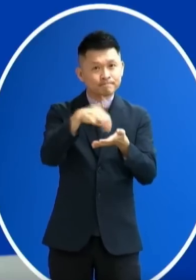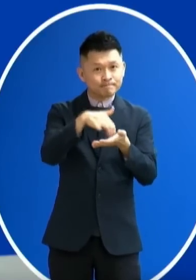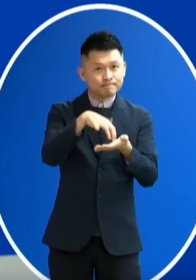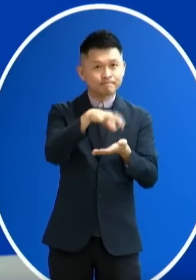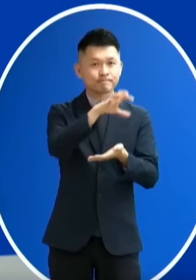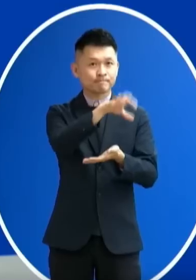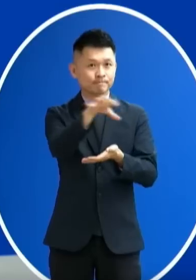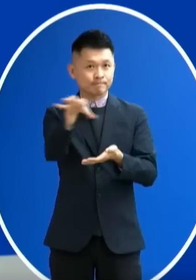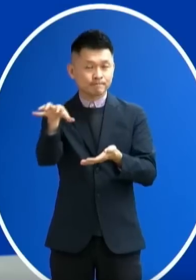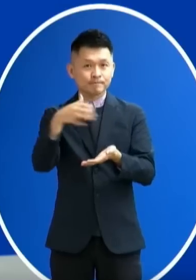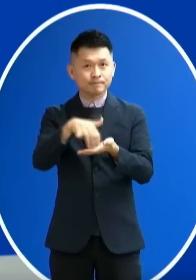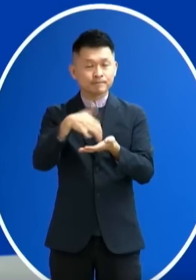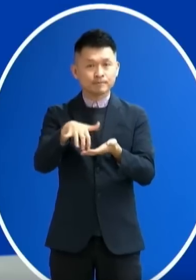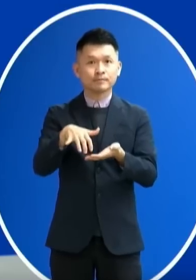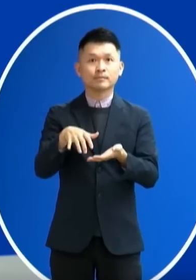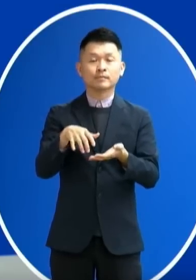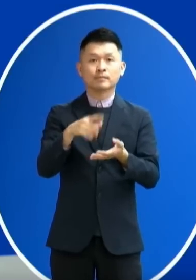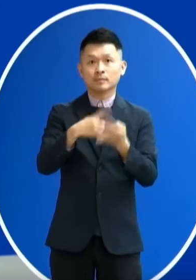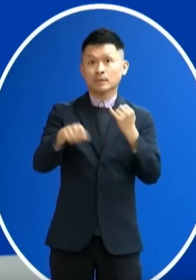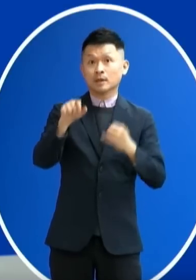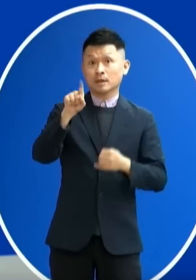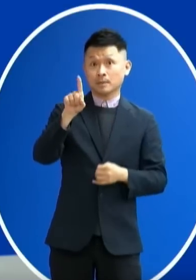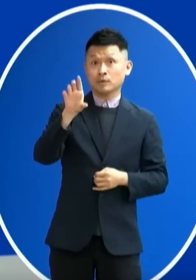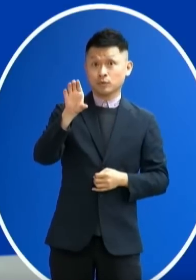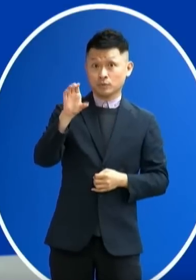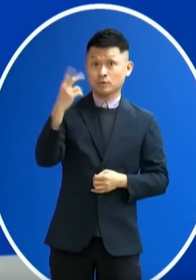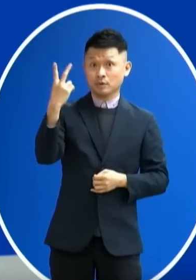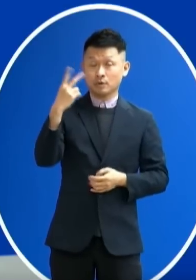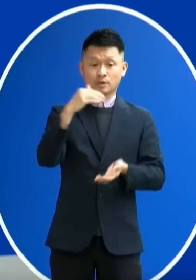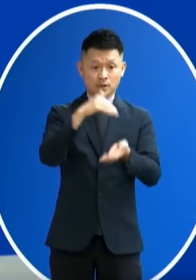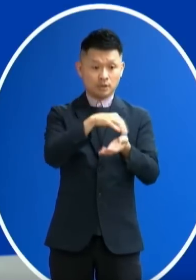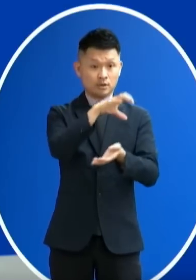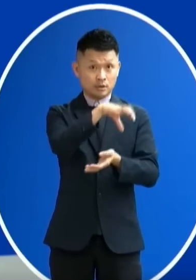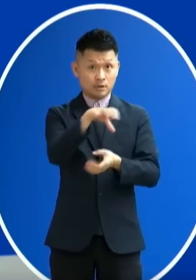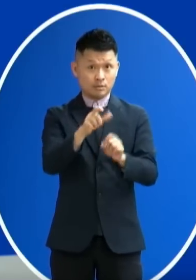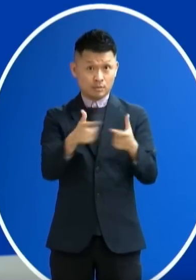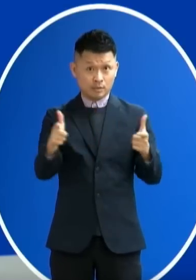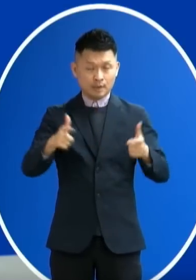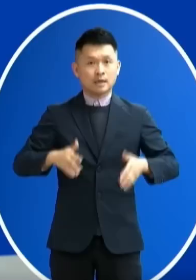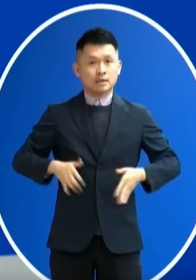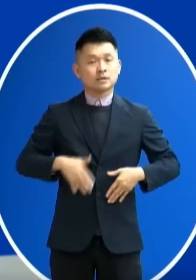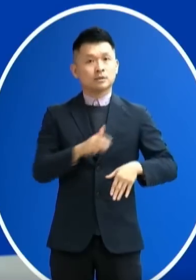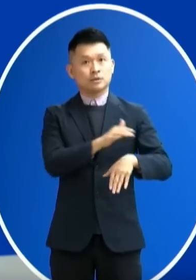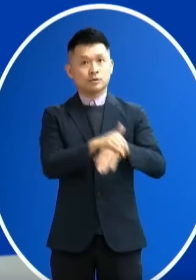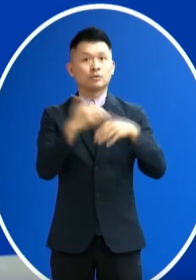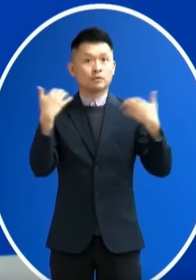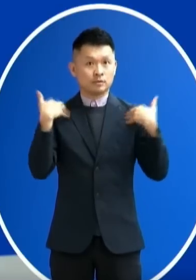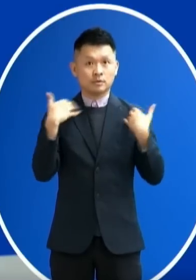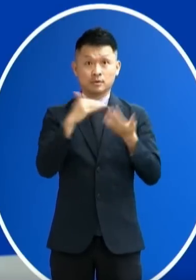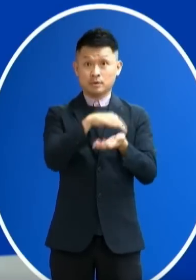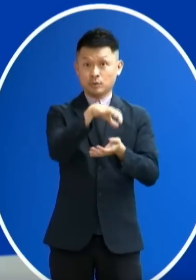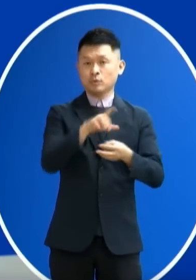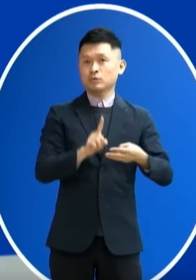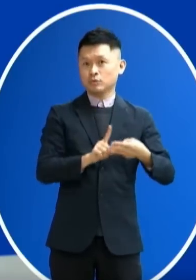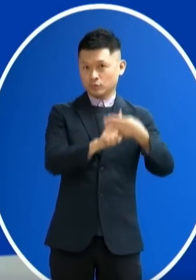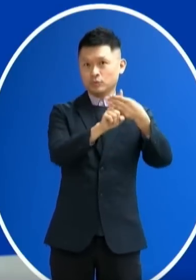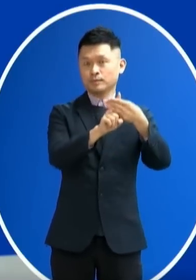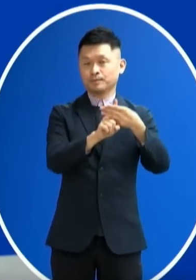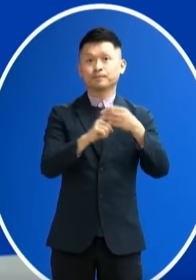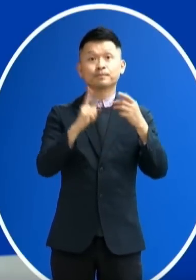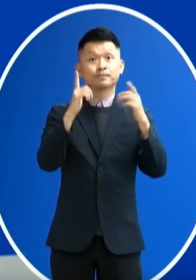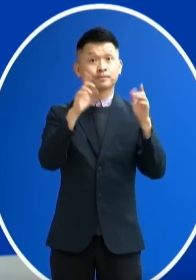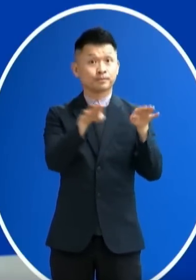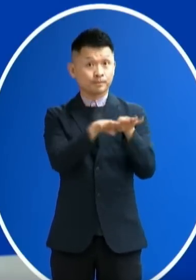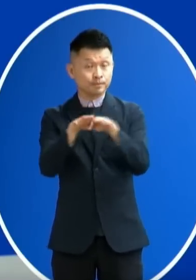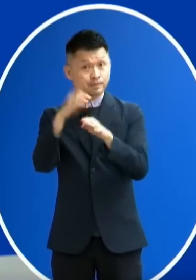计有这个至少192家全国的医院是以急救责任医院为主，会在春节的10天连